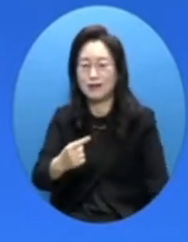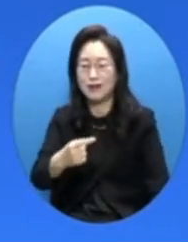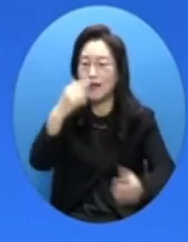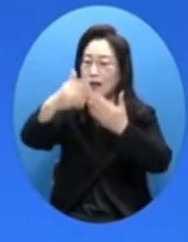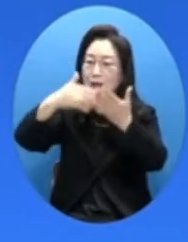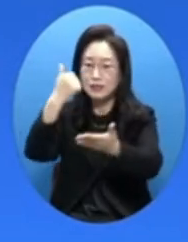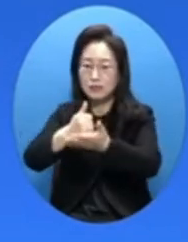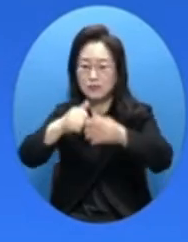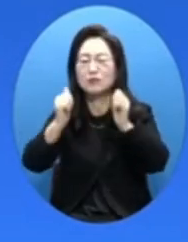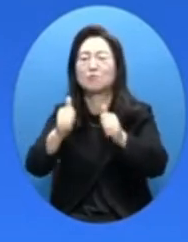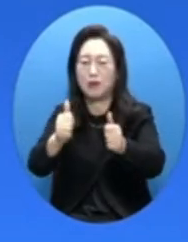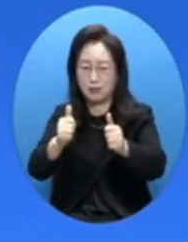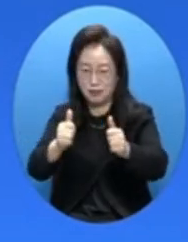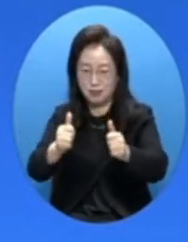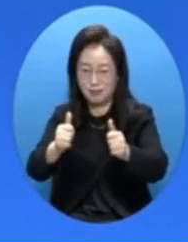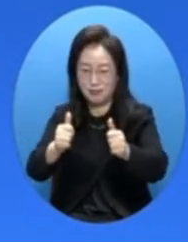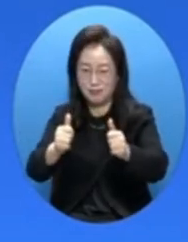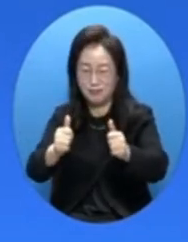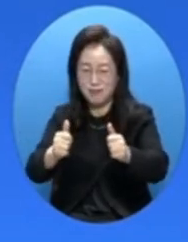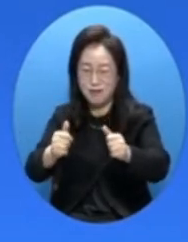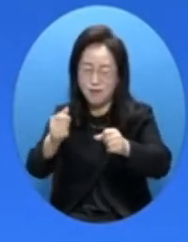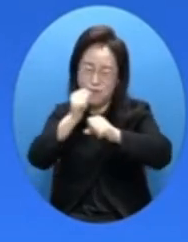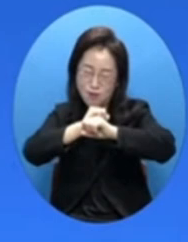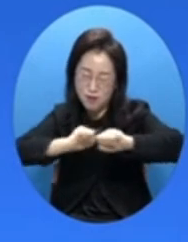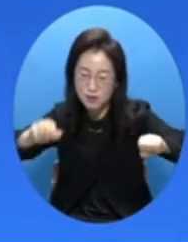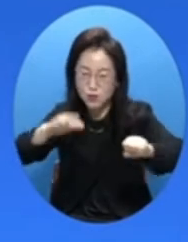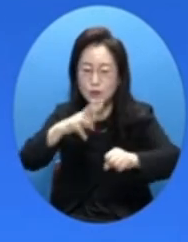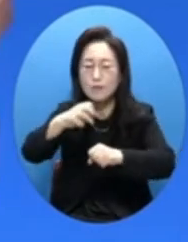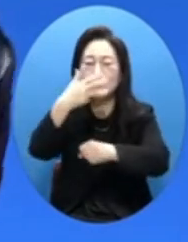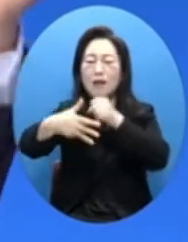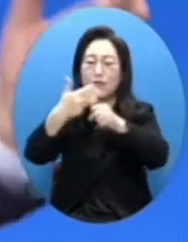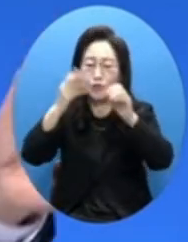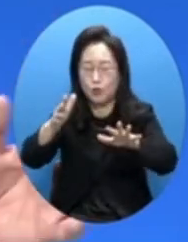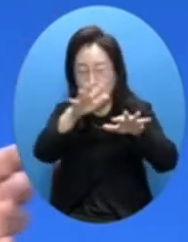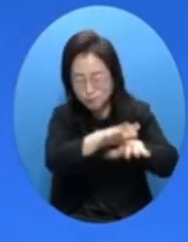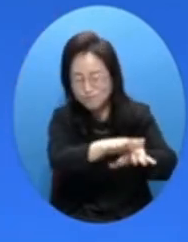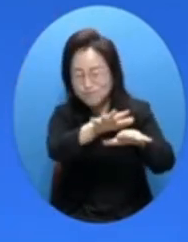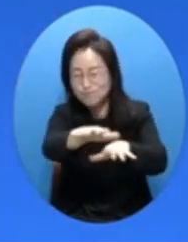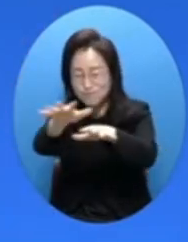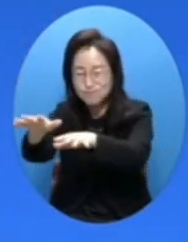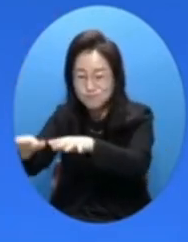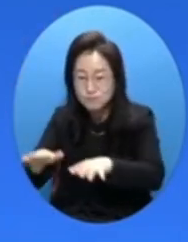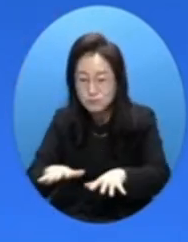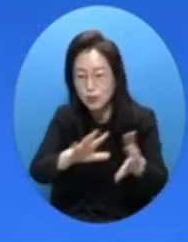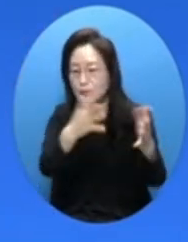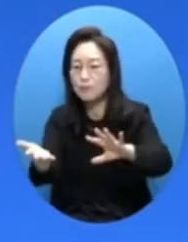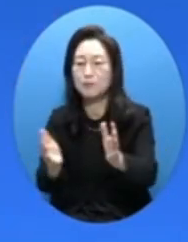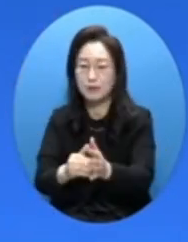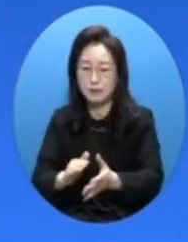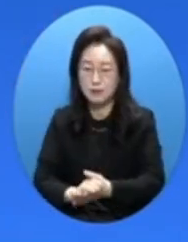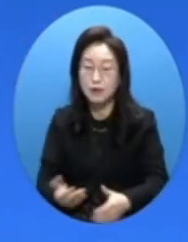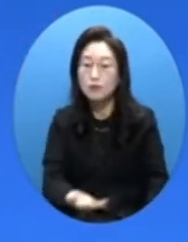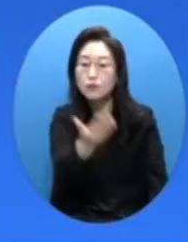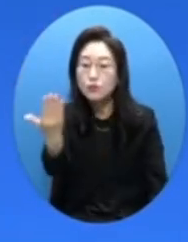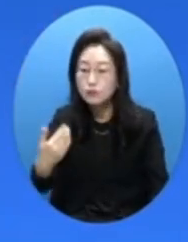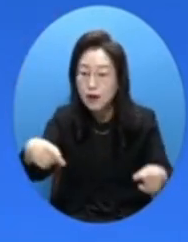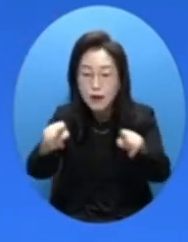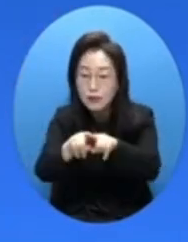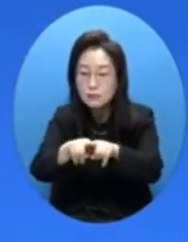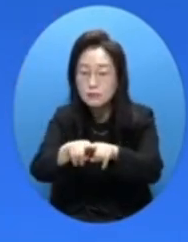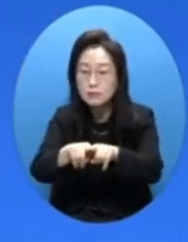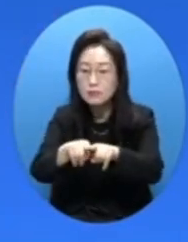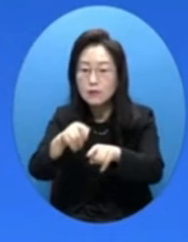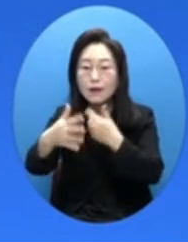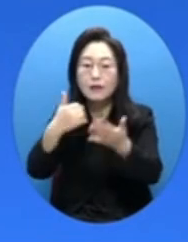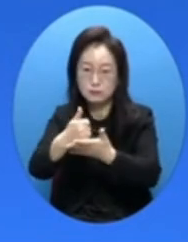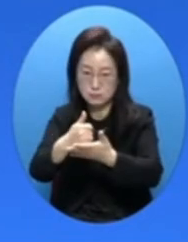하나님의 심판을 받아 광야에서 38년을 돌고 거기서 다 광야에서 죽고 만 것입니다. 여러분 하나님이 우리 함께 하고 계시고